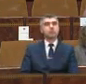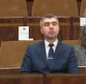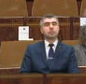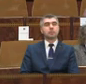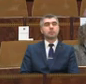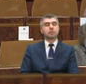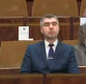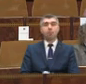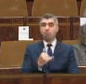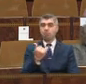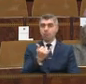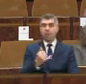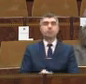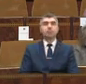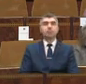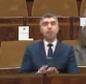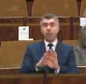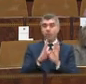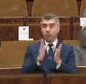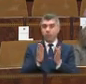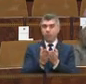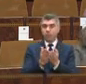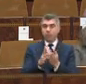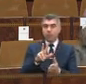وخاصه بان جميع يدرك ان